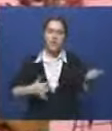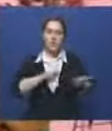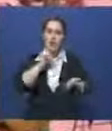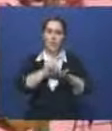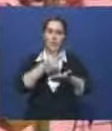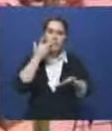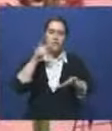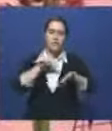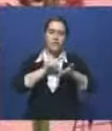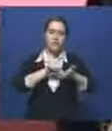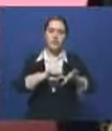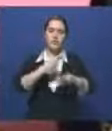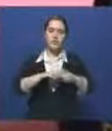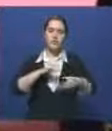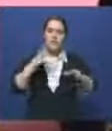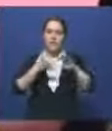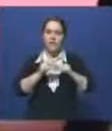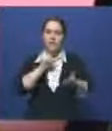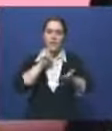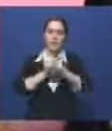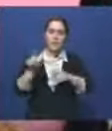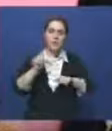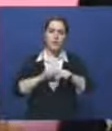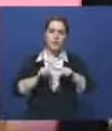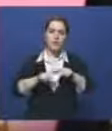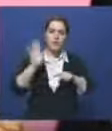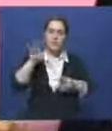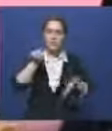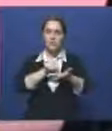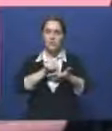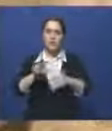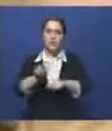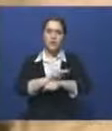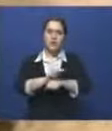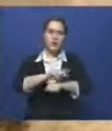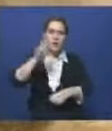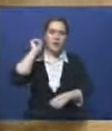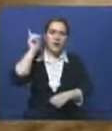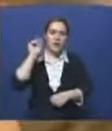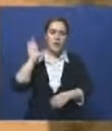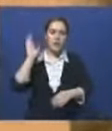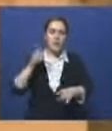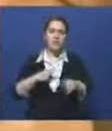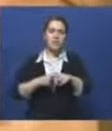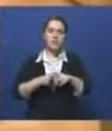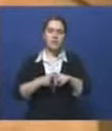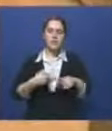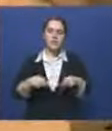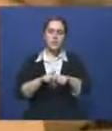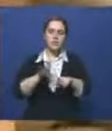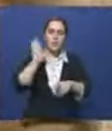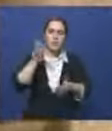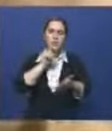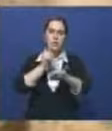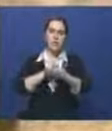кобыза, сырная, жетегена. Говорят, что скоро они будут играть на отреставрированных сас-сырная, наркобызе, камыс-сырная. И